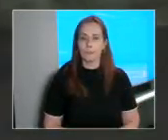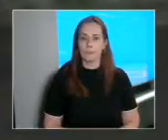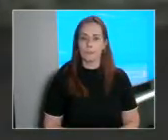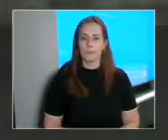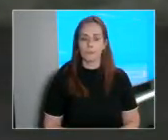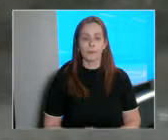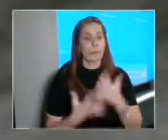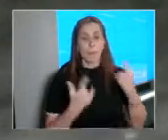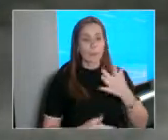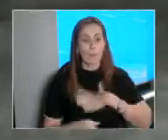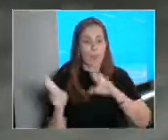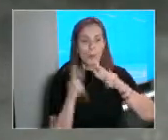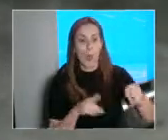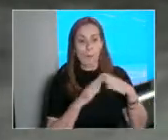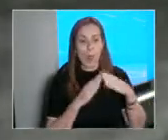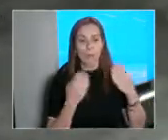מה אתם רוצים?